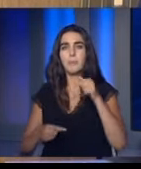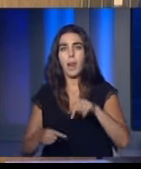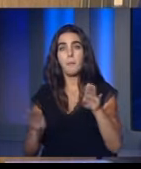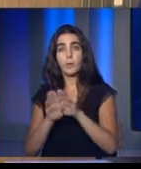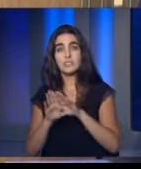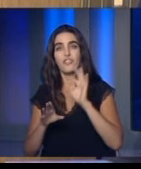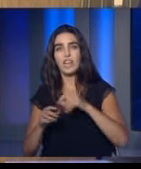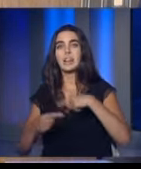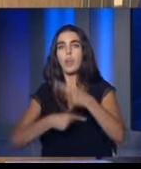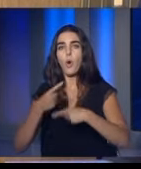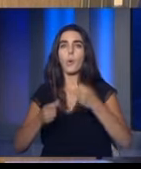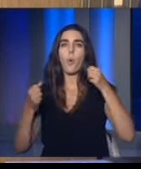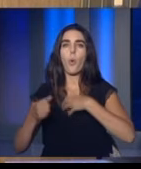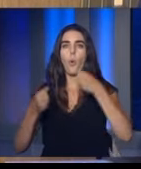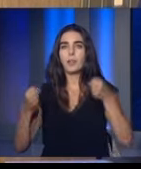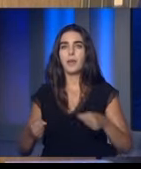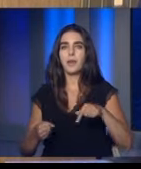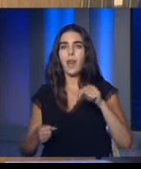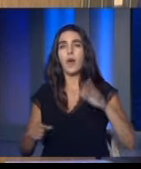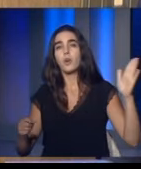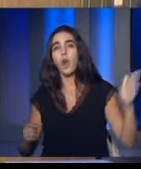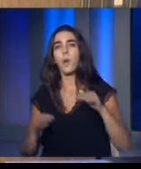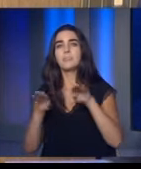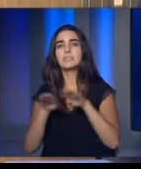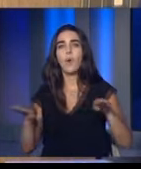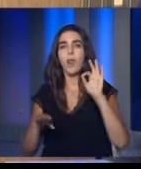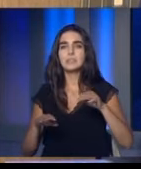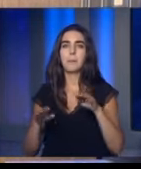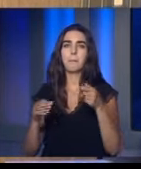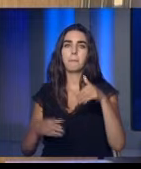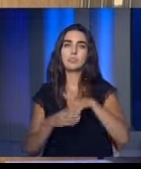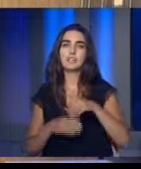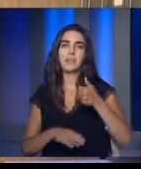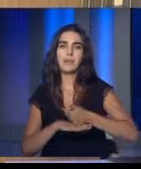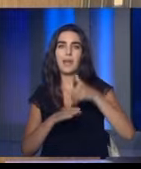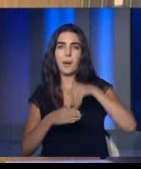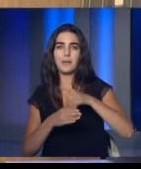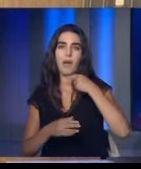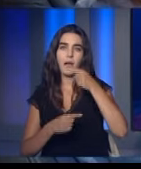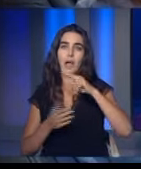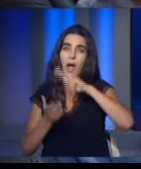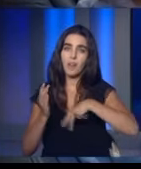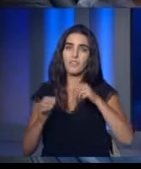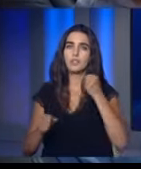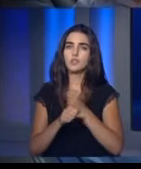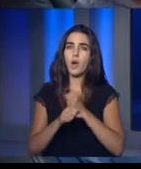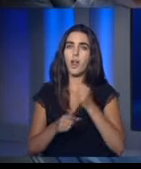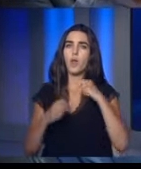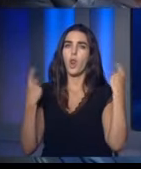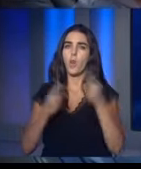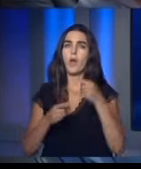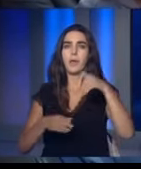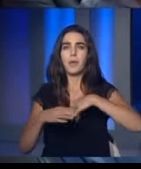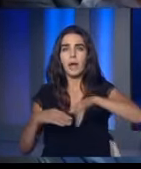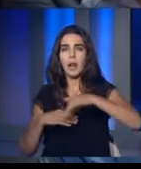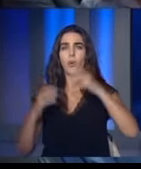محدودة حتى الآن، ولما لهذه المؤسسة من دور وطني على كافة المستويات. وفي المجلس النيابي،